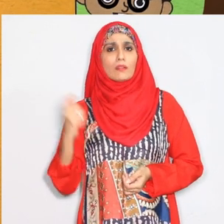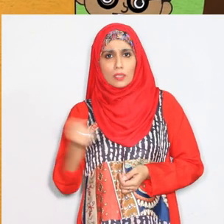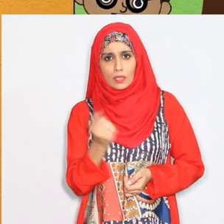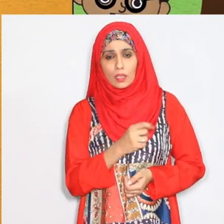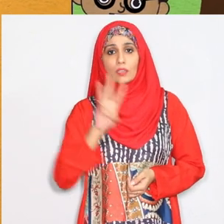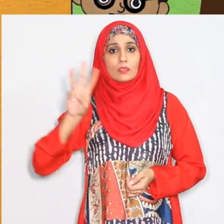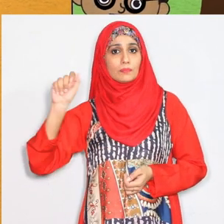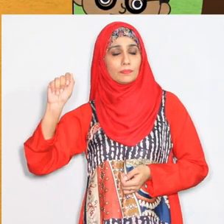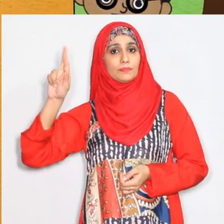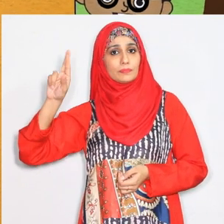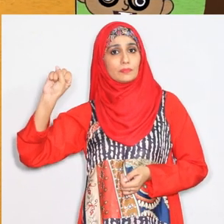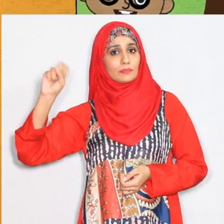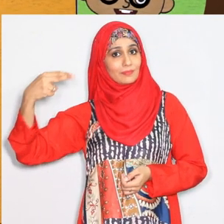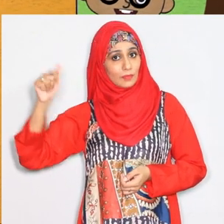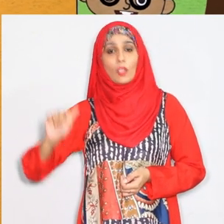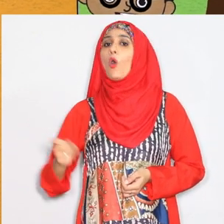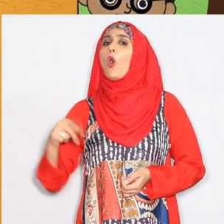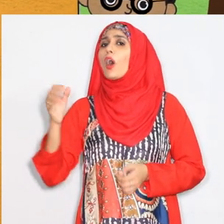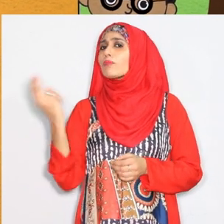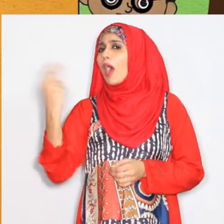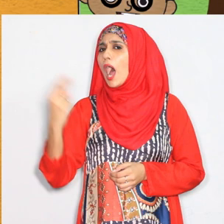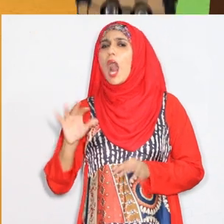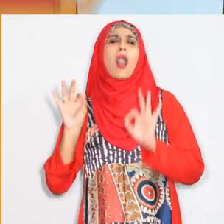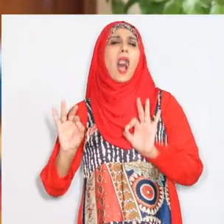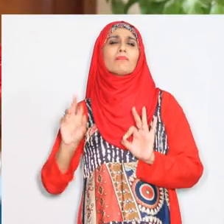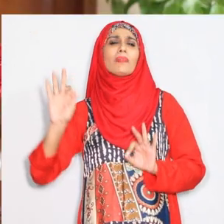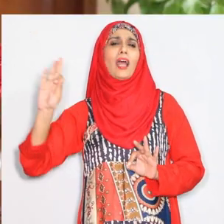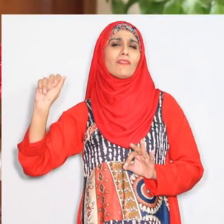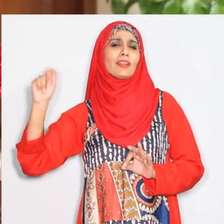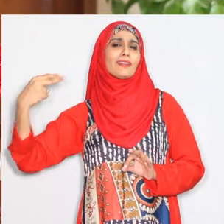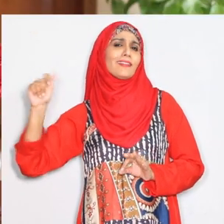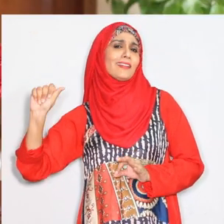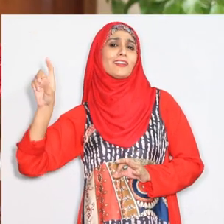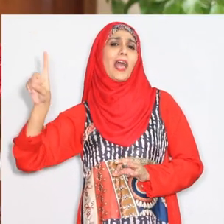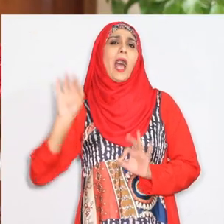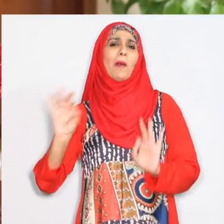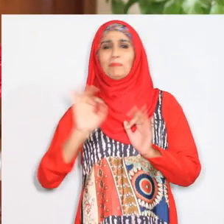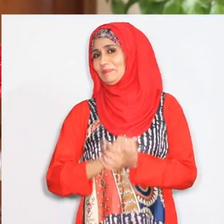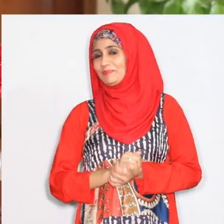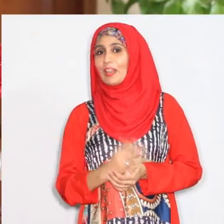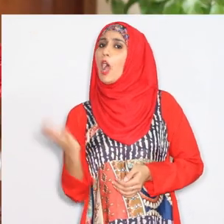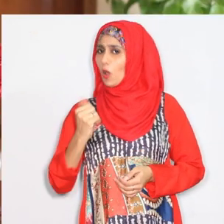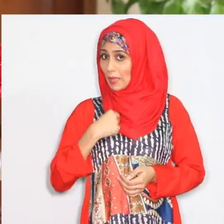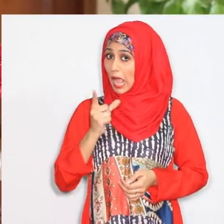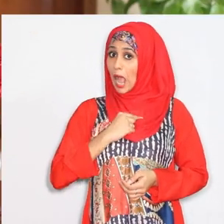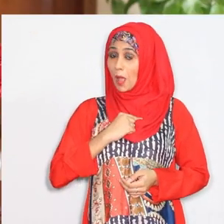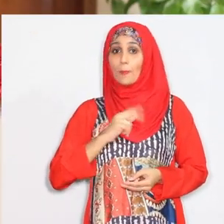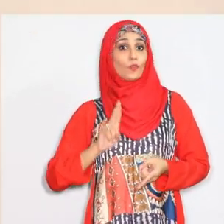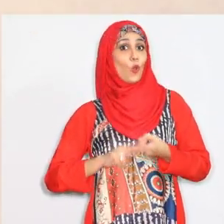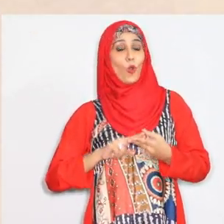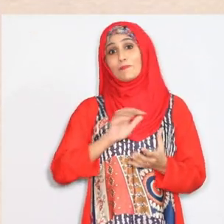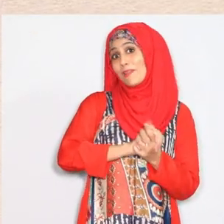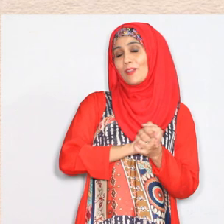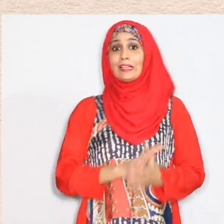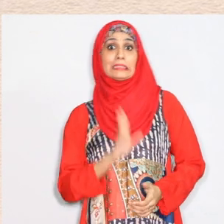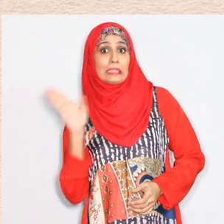मुसन्निफा हैं वर्षा काजी और मुसव्विर हैं अपने फहद अहमद। आओ तुम्हें अपने दोस्तों से मिलाऊं।